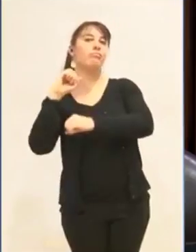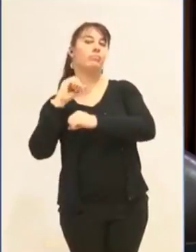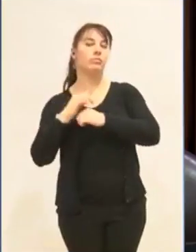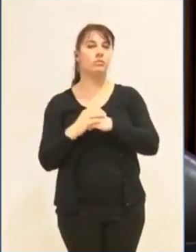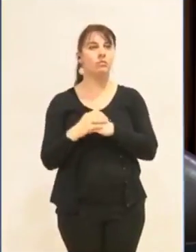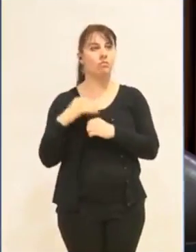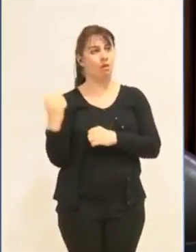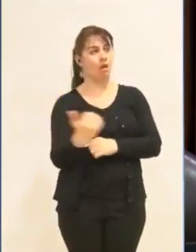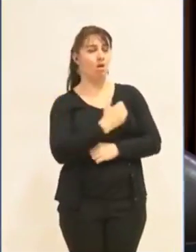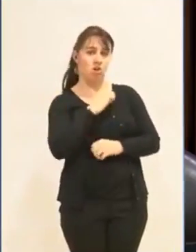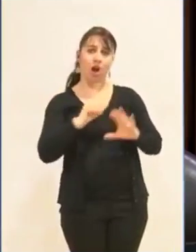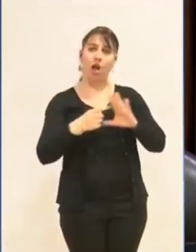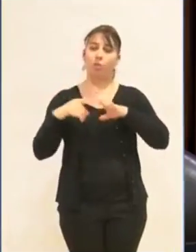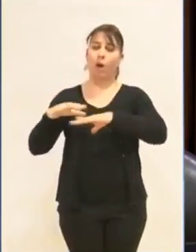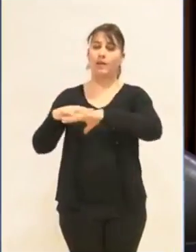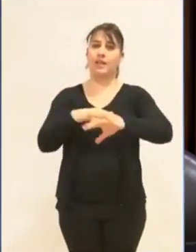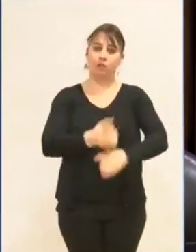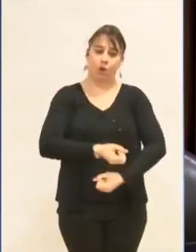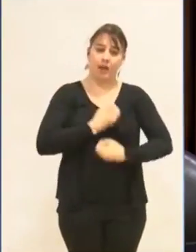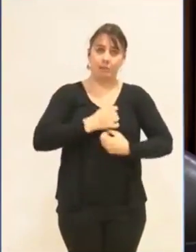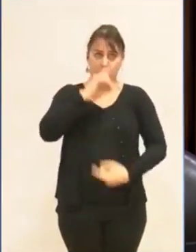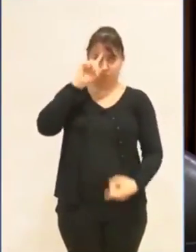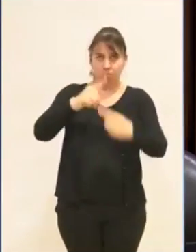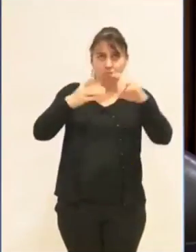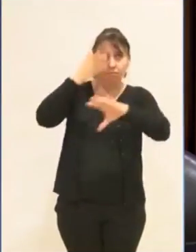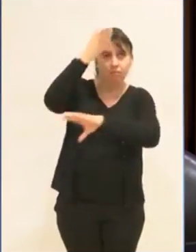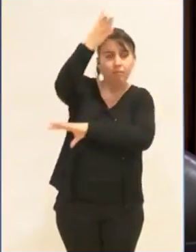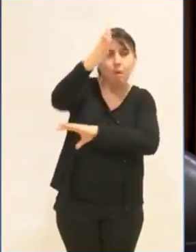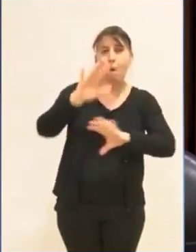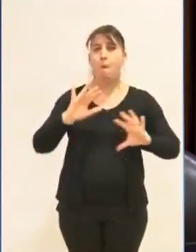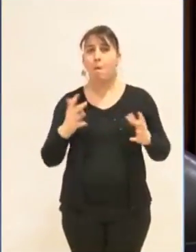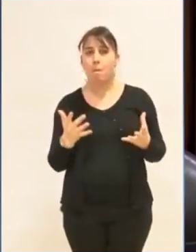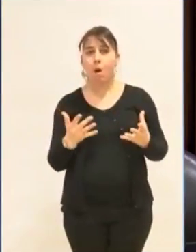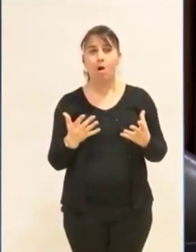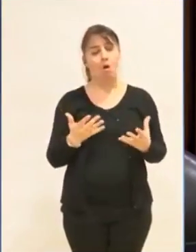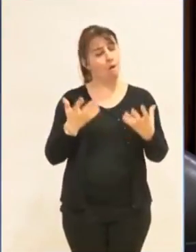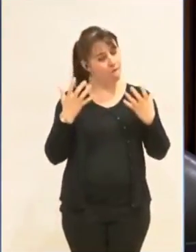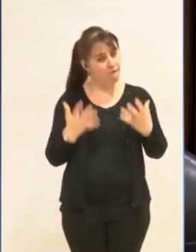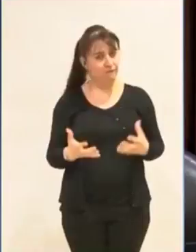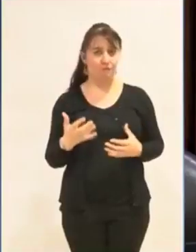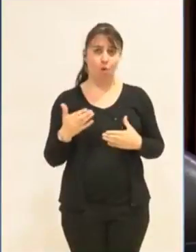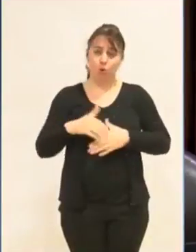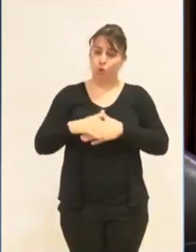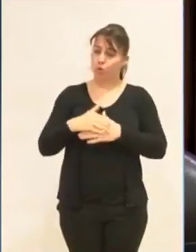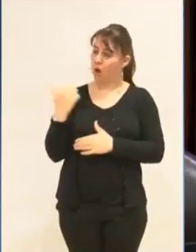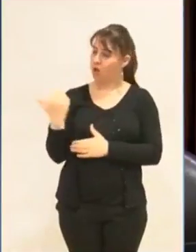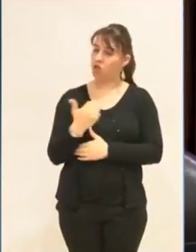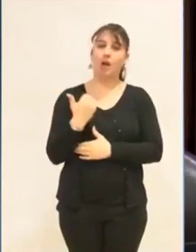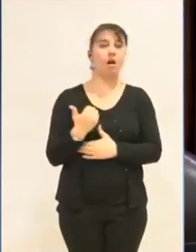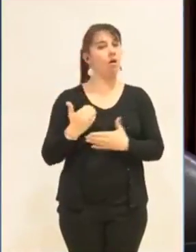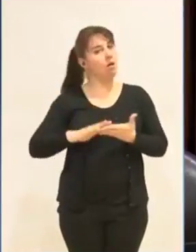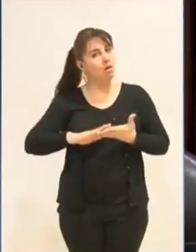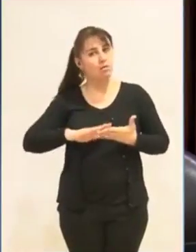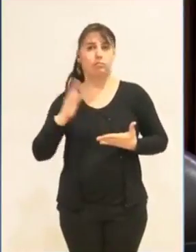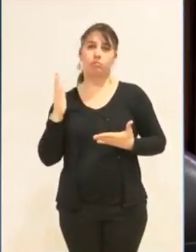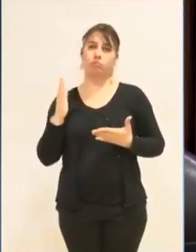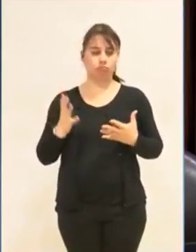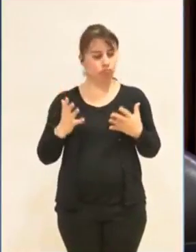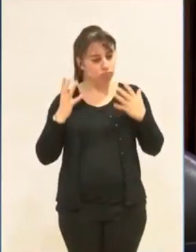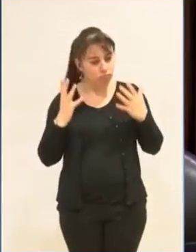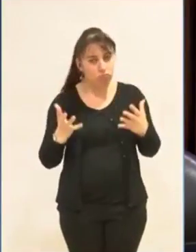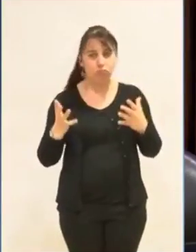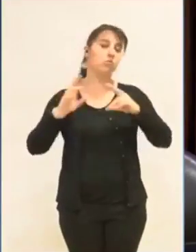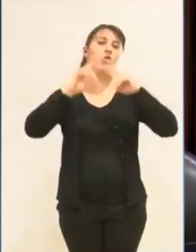ce que va devenir ce secteur. Je vous demande, ici, de prendre un engagement au moins de présentation générale